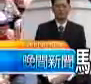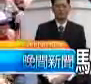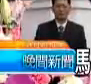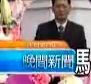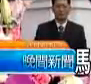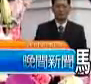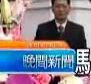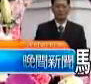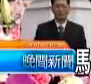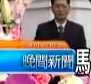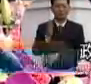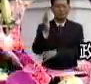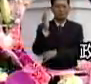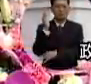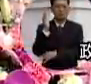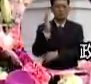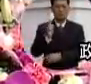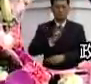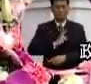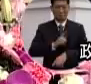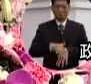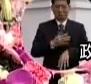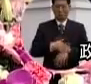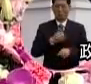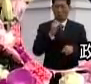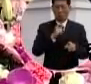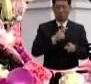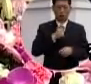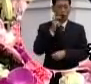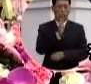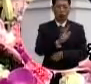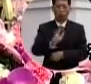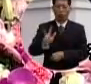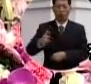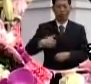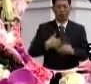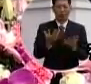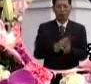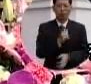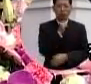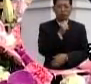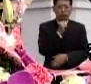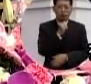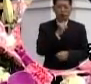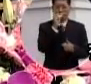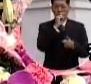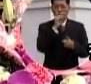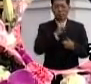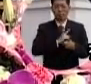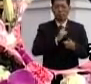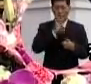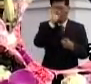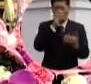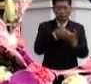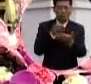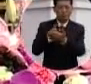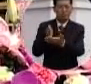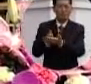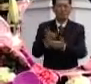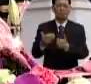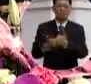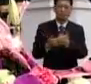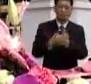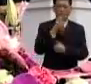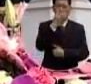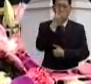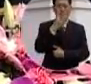益。 政府绝不会坐视社会上有贫穷家庭求助无门，